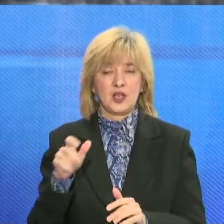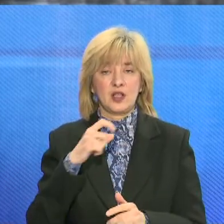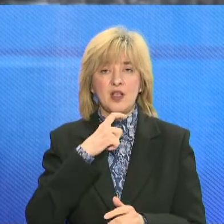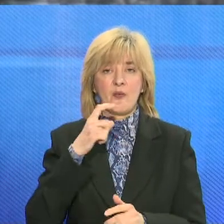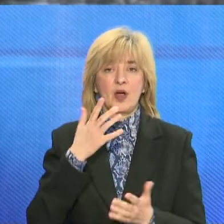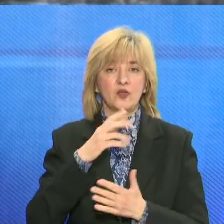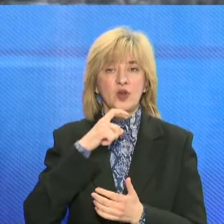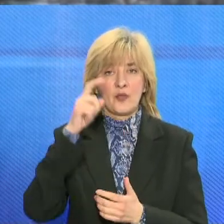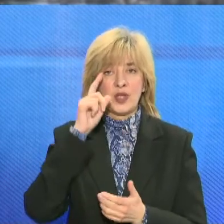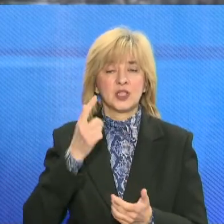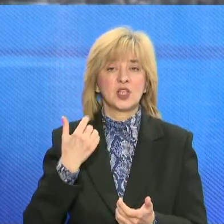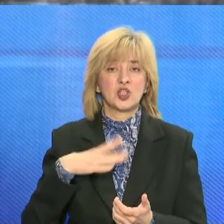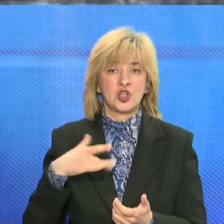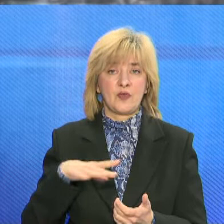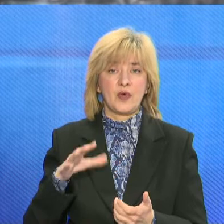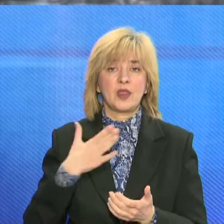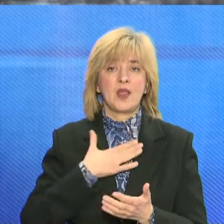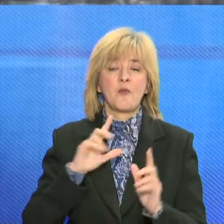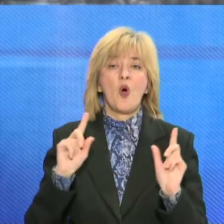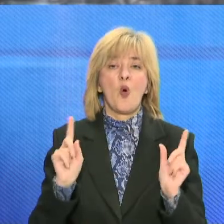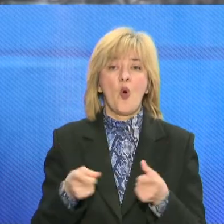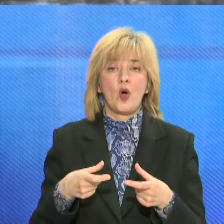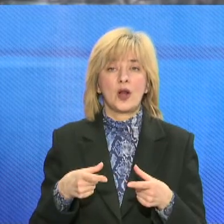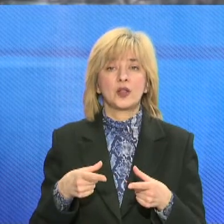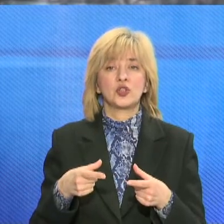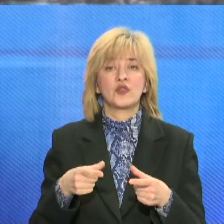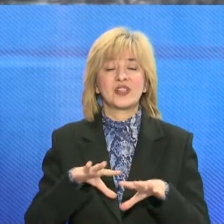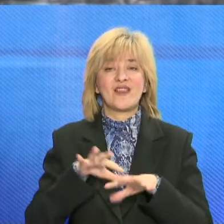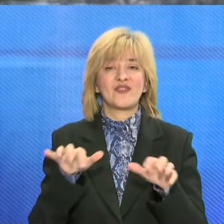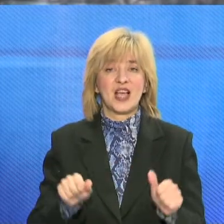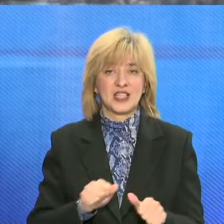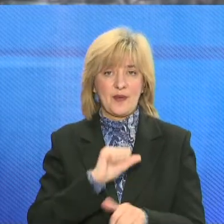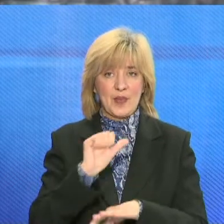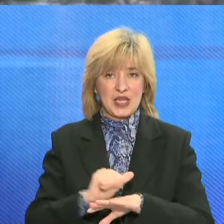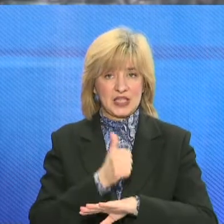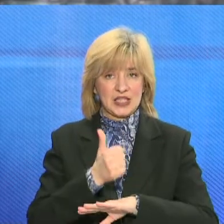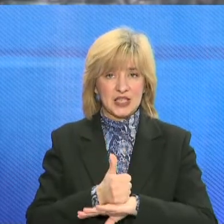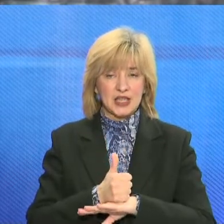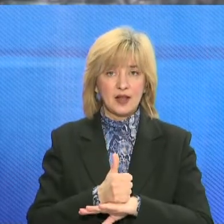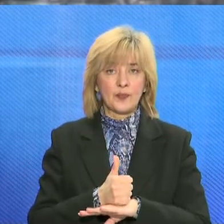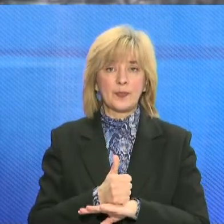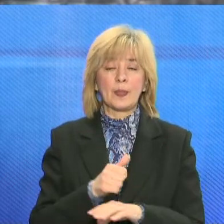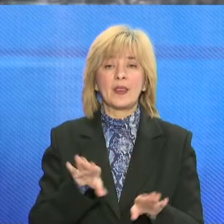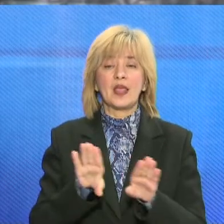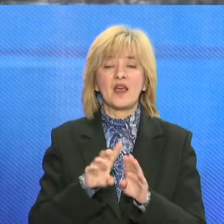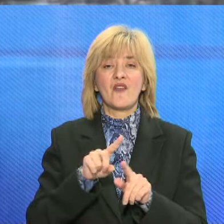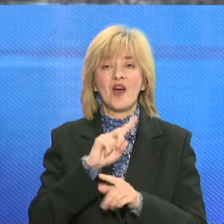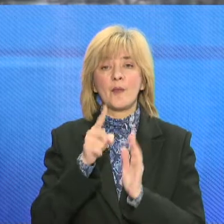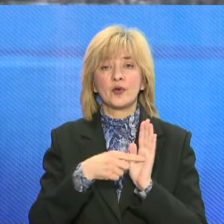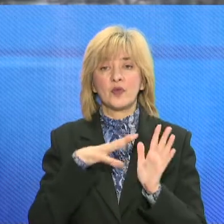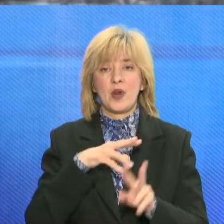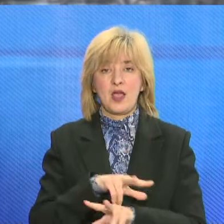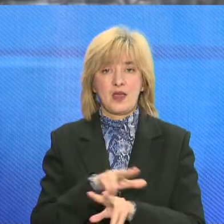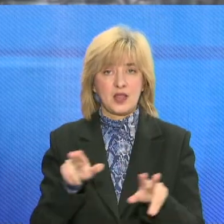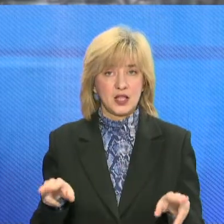в новом проекте Конституции. И подобные вопросы были идентичны. Это на самом деле говорит о том, что у нас единая страна и